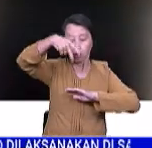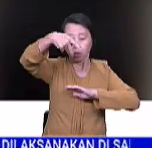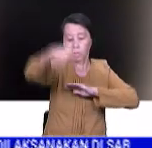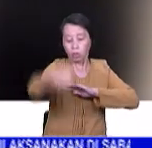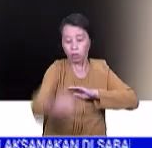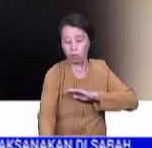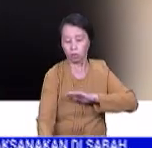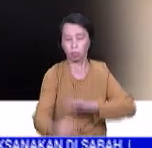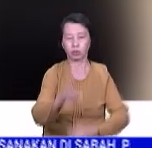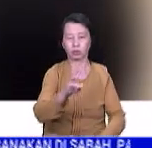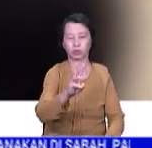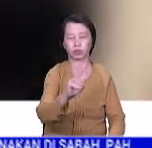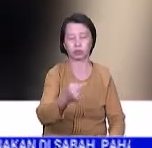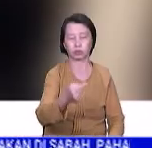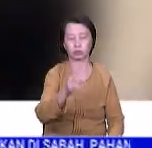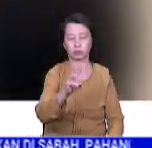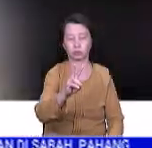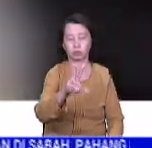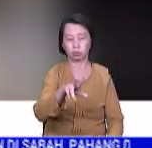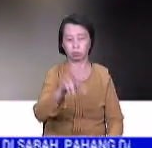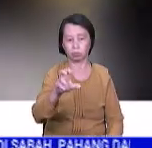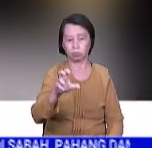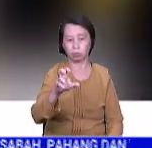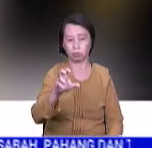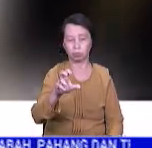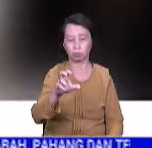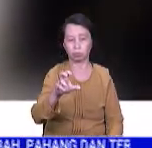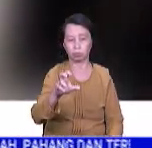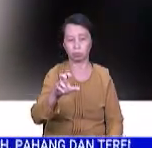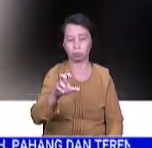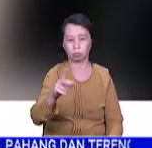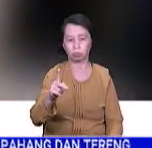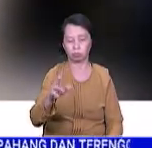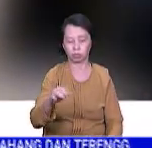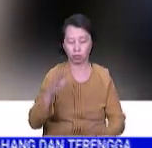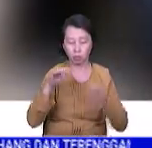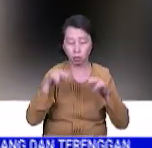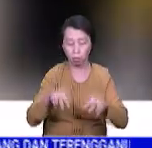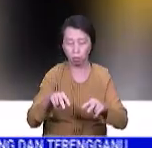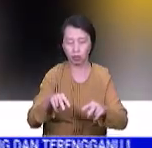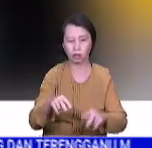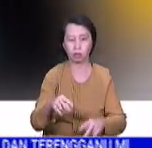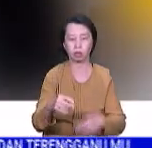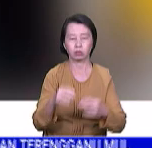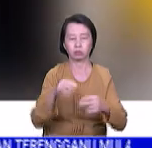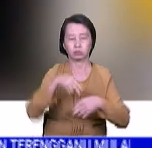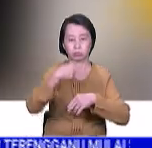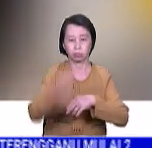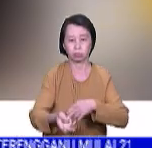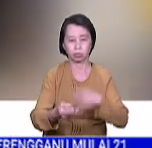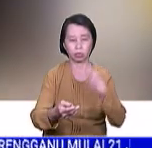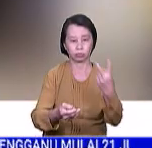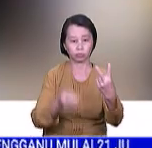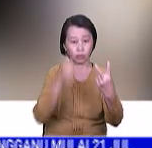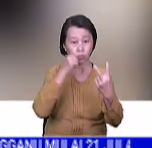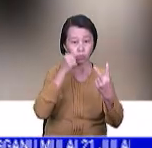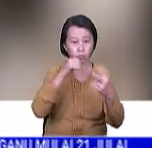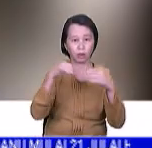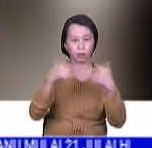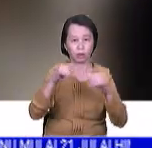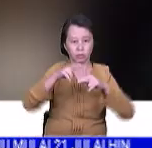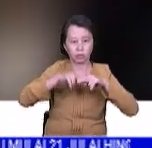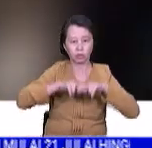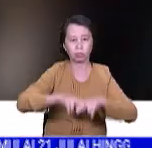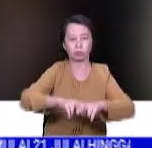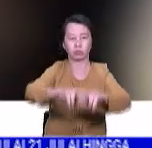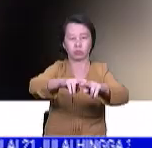yang berukuran 6,300 kaki di Sulak Canyon mendapat perhatian ramai. Ketika kejadian, kedua-dua wanita berkenaan bermain